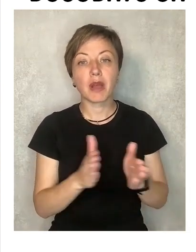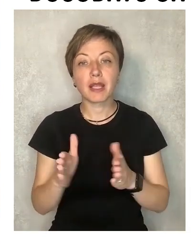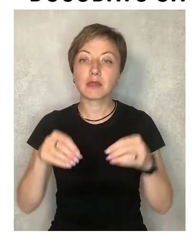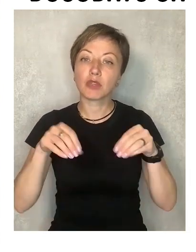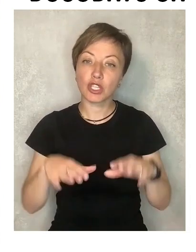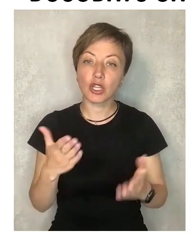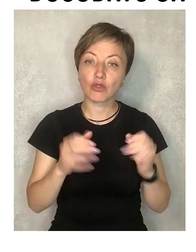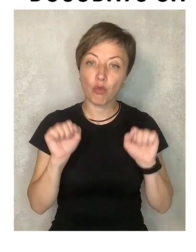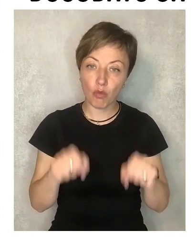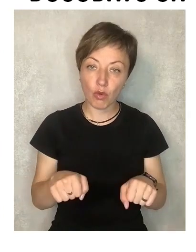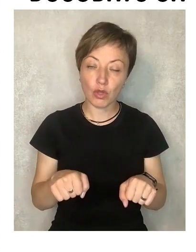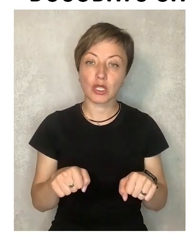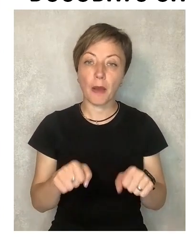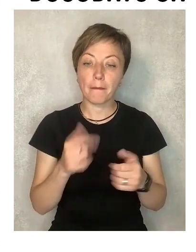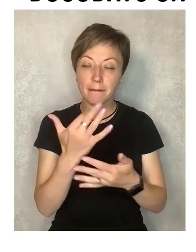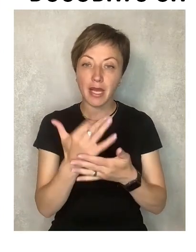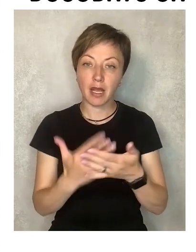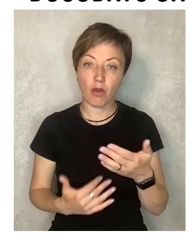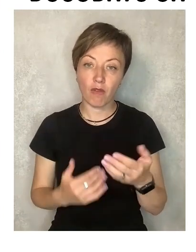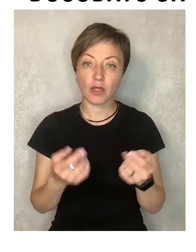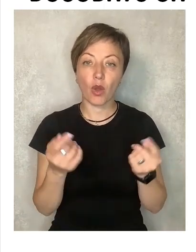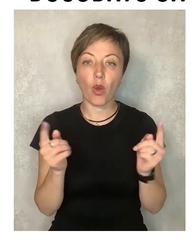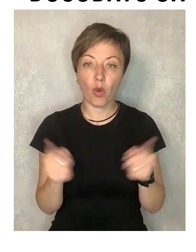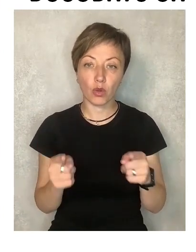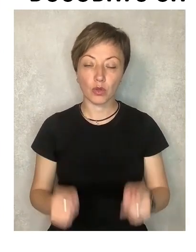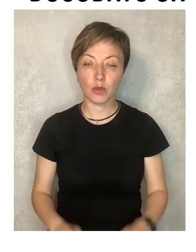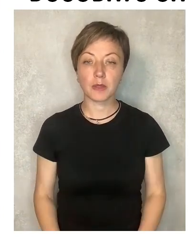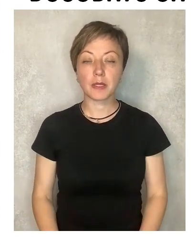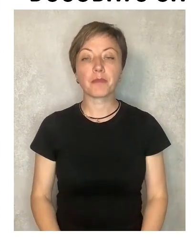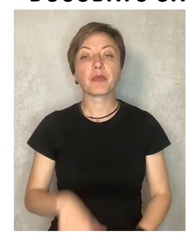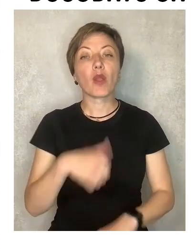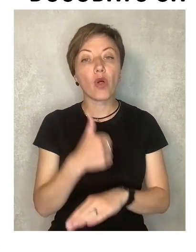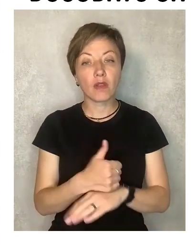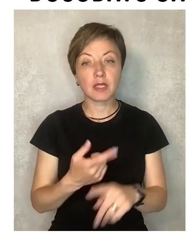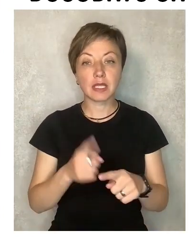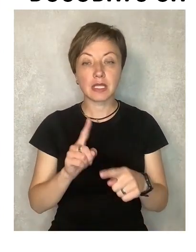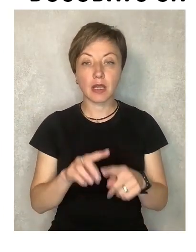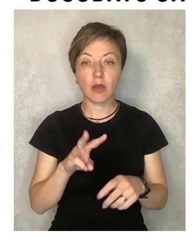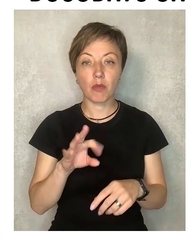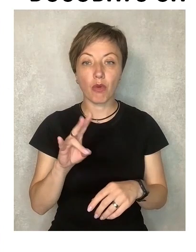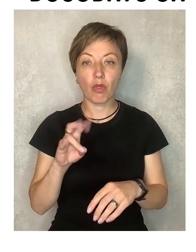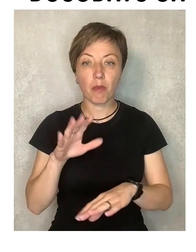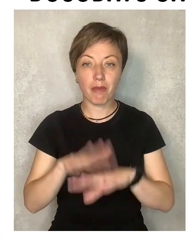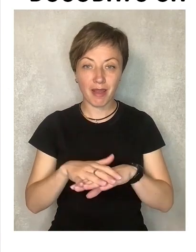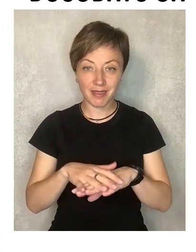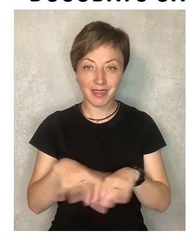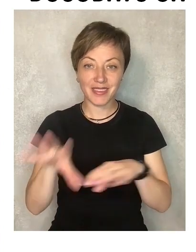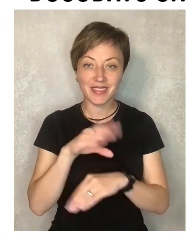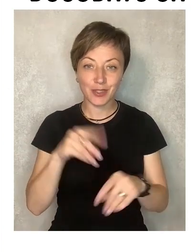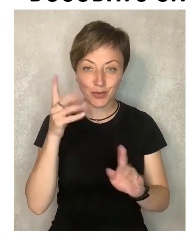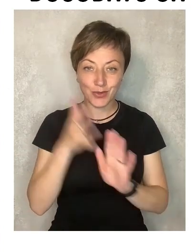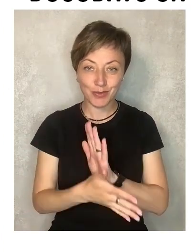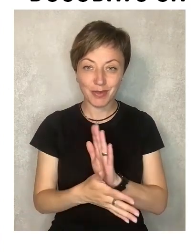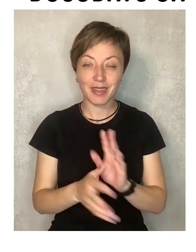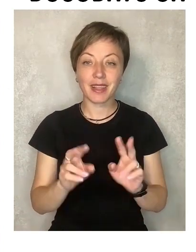їх принаймні перерахувати коротко. Ну, головний інструмент – це монобанка, це вже всі зрозуміли, якби для